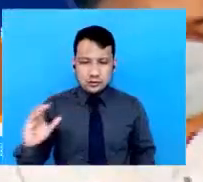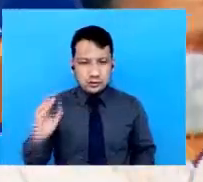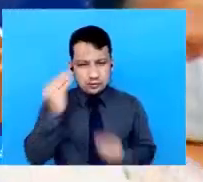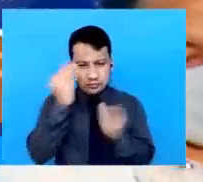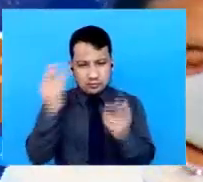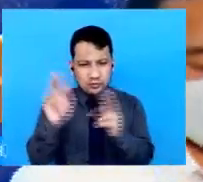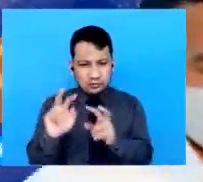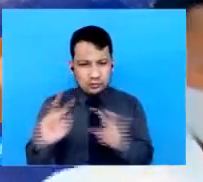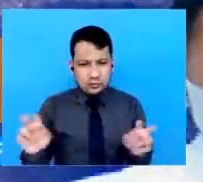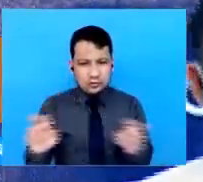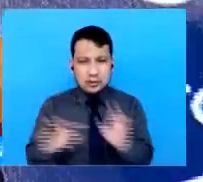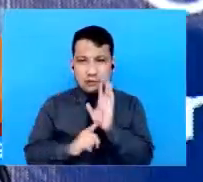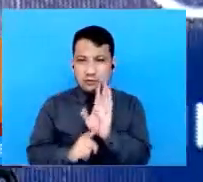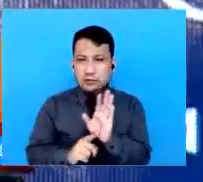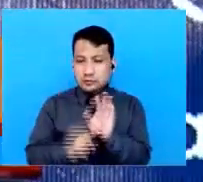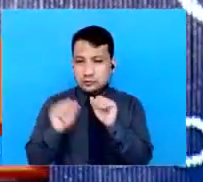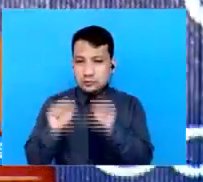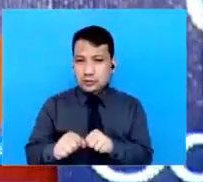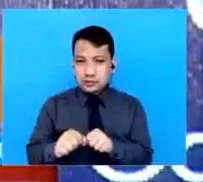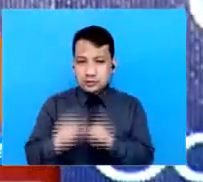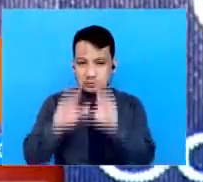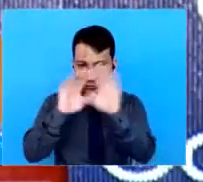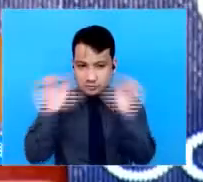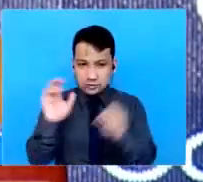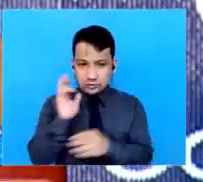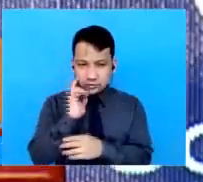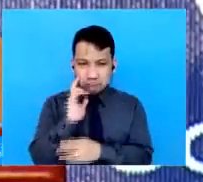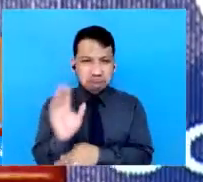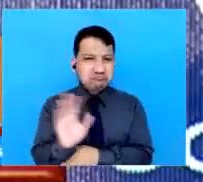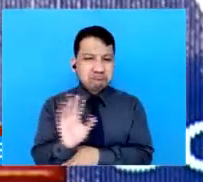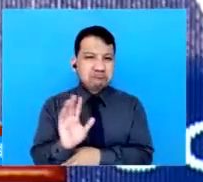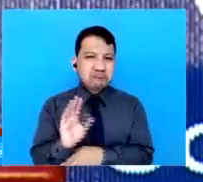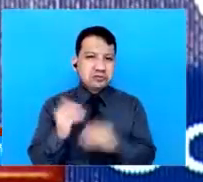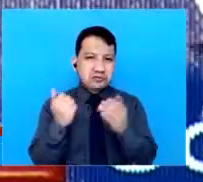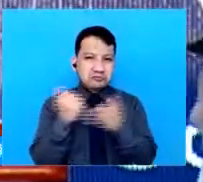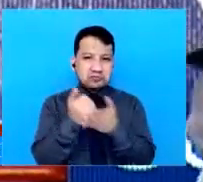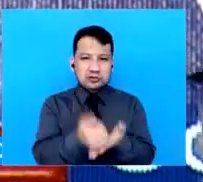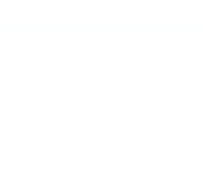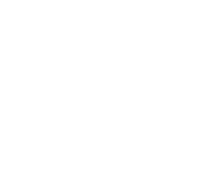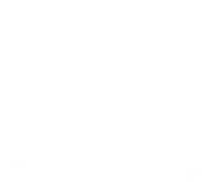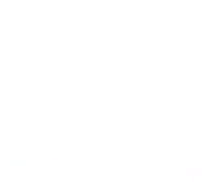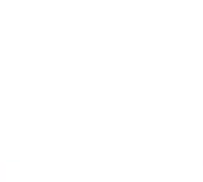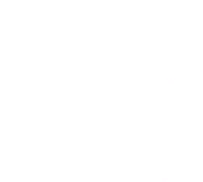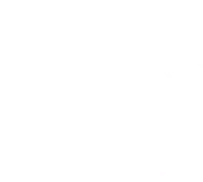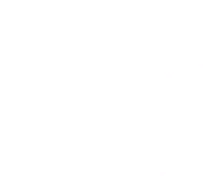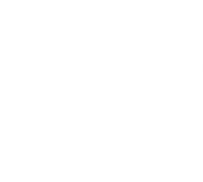Pero nauna nang nanindigan si Pangulong Duterte na kailanman hindi siya tutulong sa drug war probe.